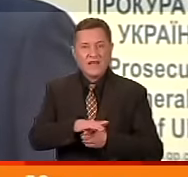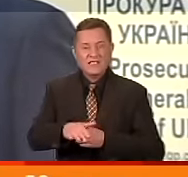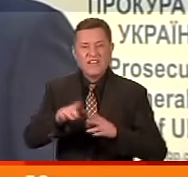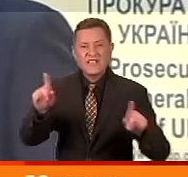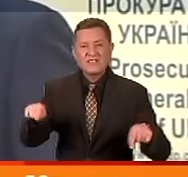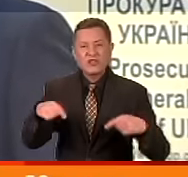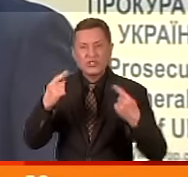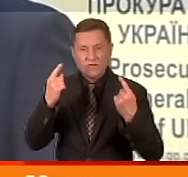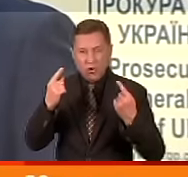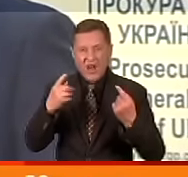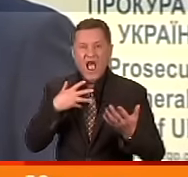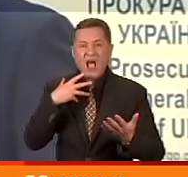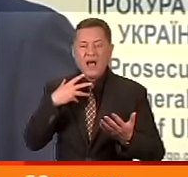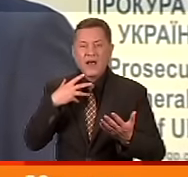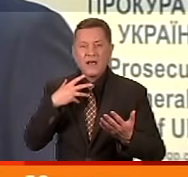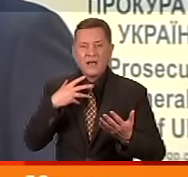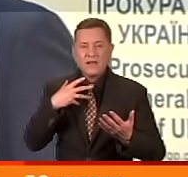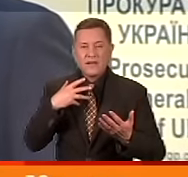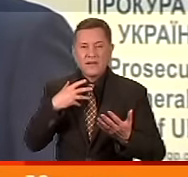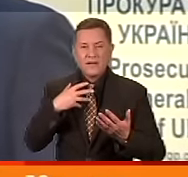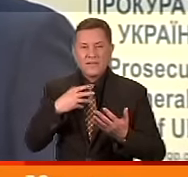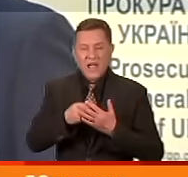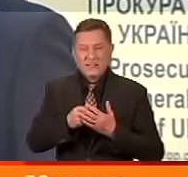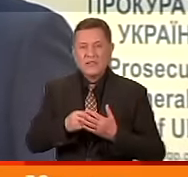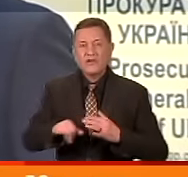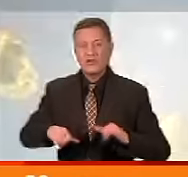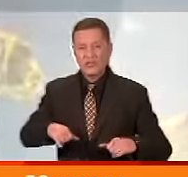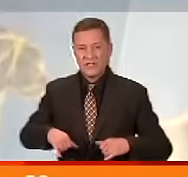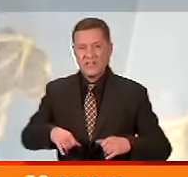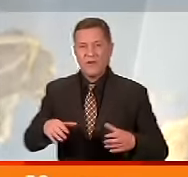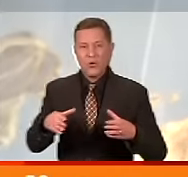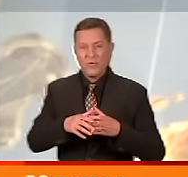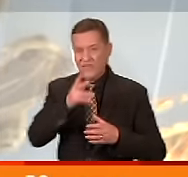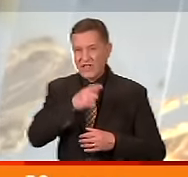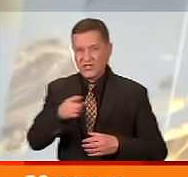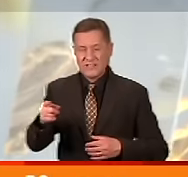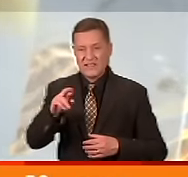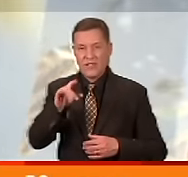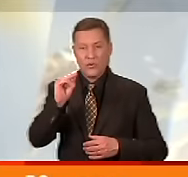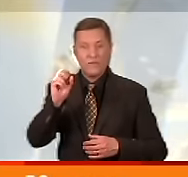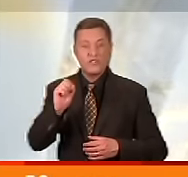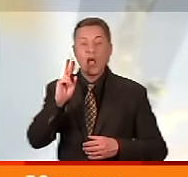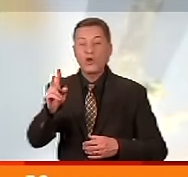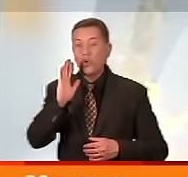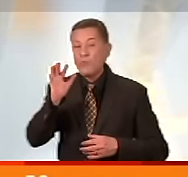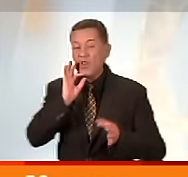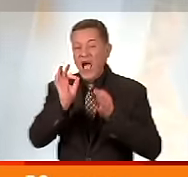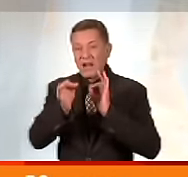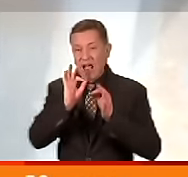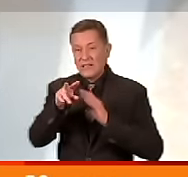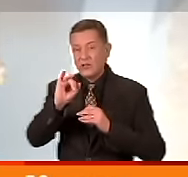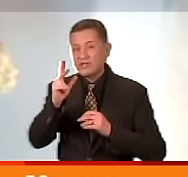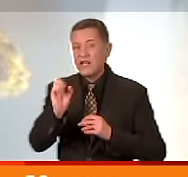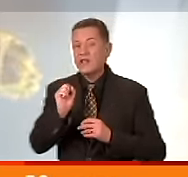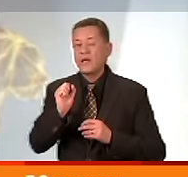створення владного злочинного угрупування часів Януковича. Хто ж буде радити Луценкові, що і як